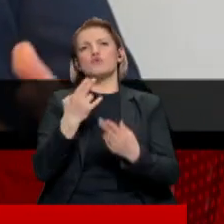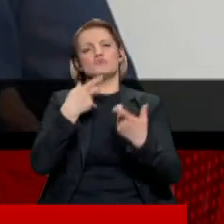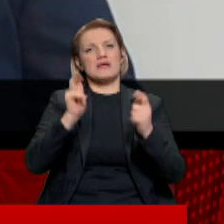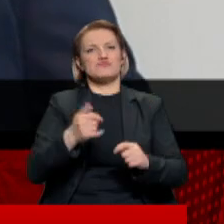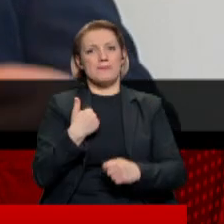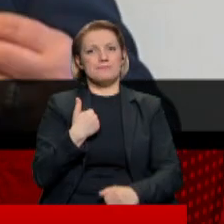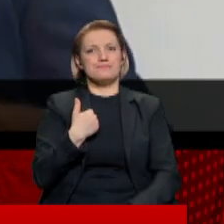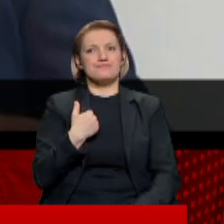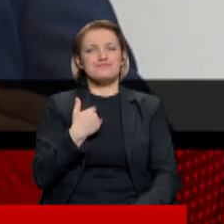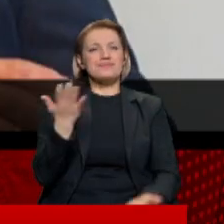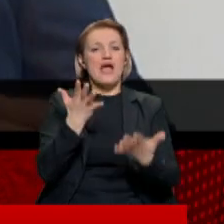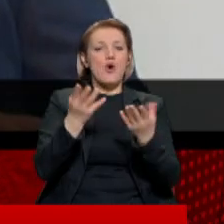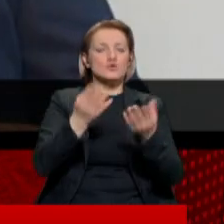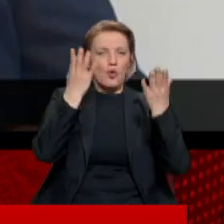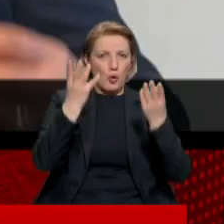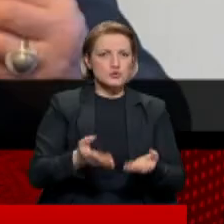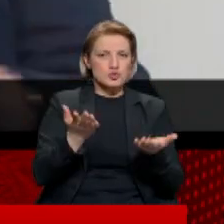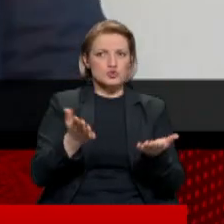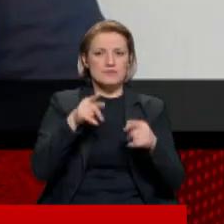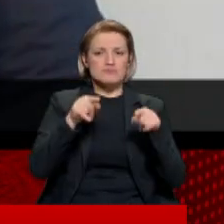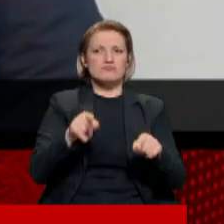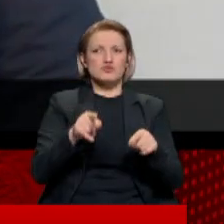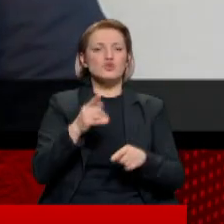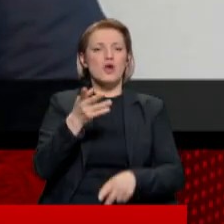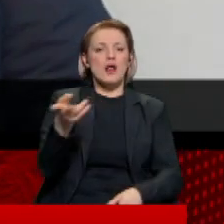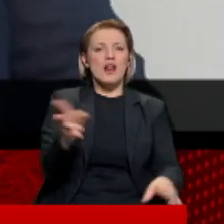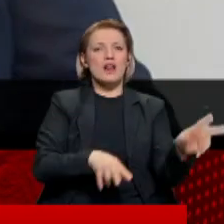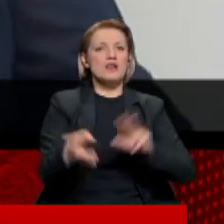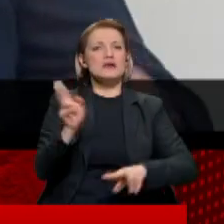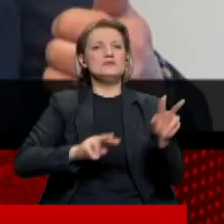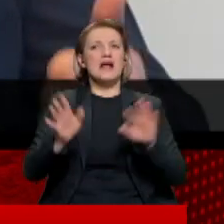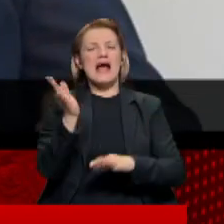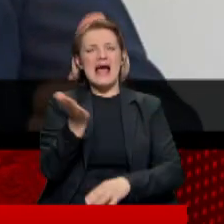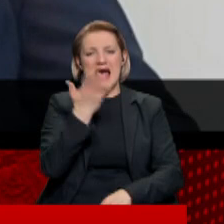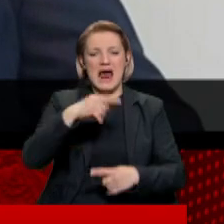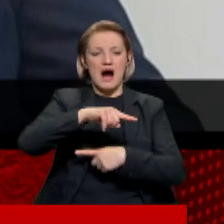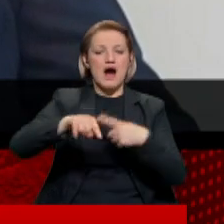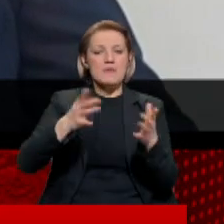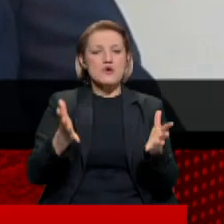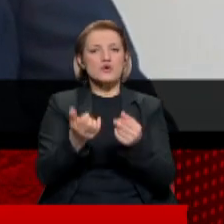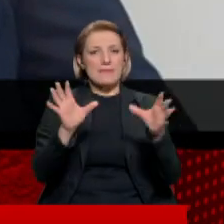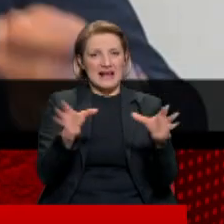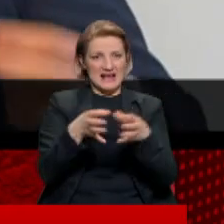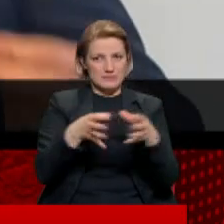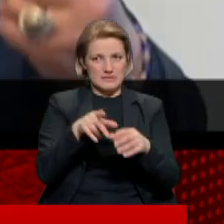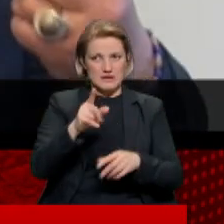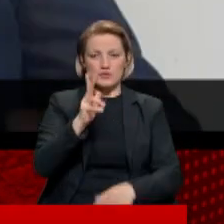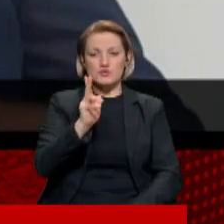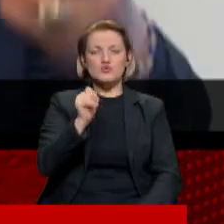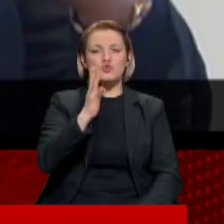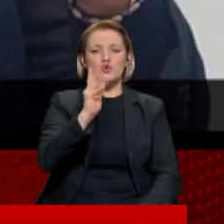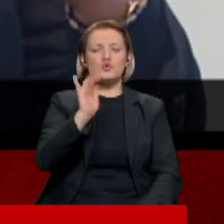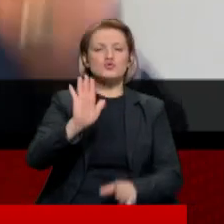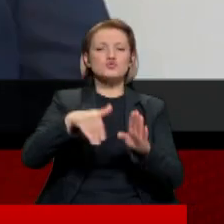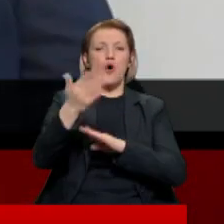Nereden söyleyeceğim? Ne olursa olsun bu can kayıpları, eğer arama kurtarma ekipleri 3 gün 4